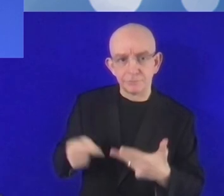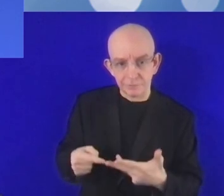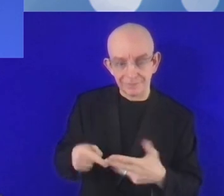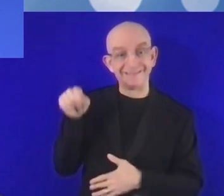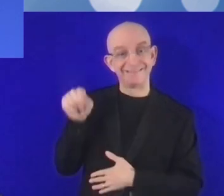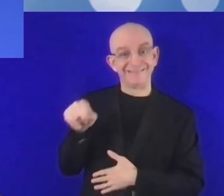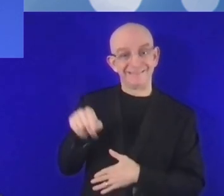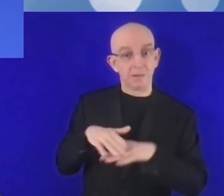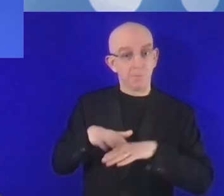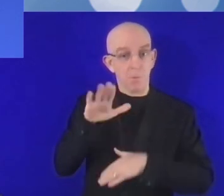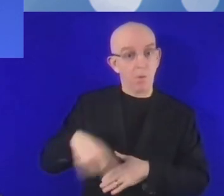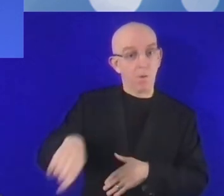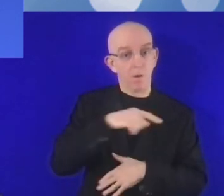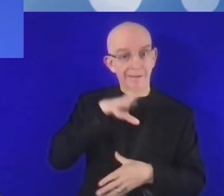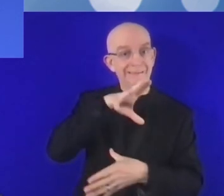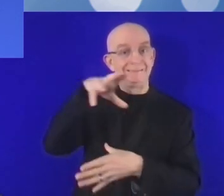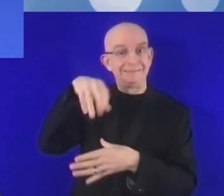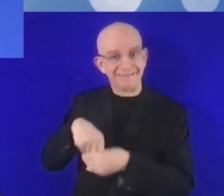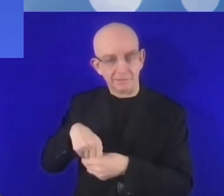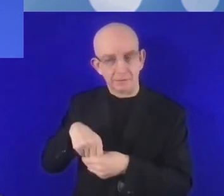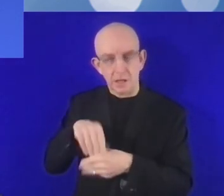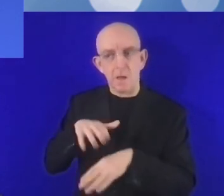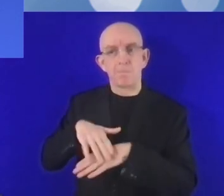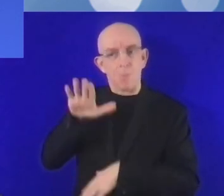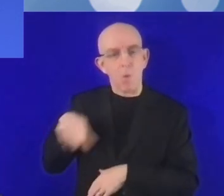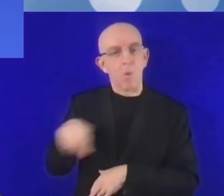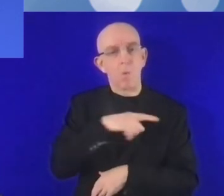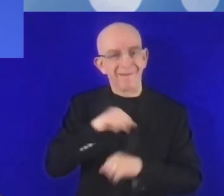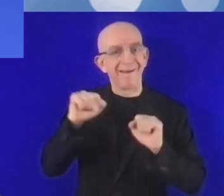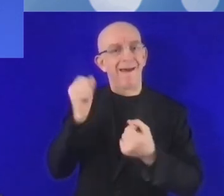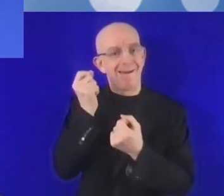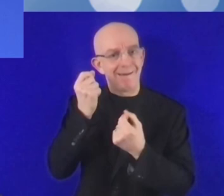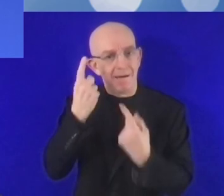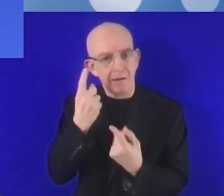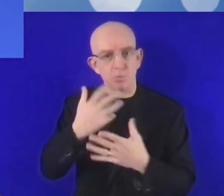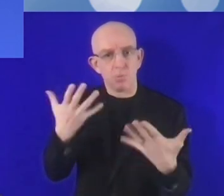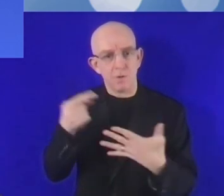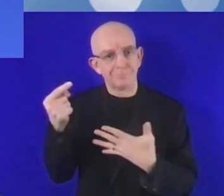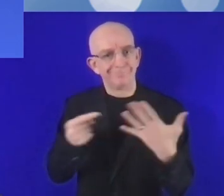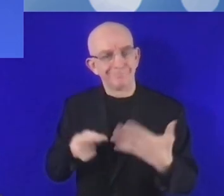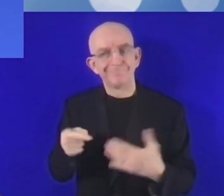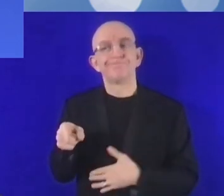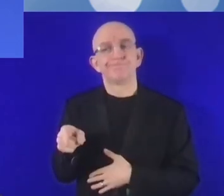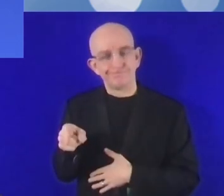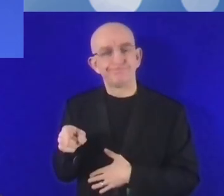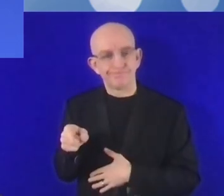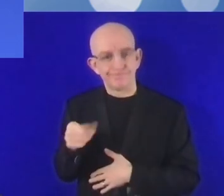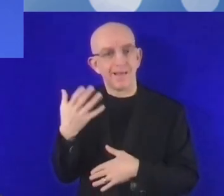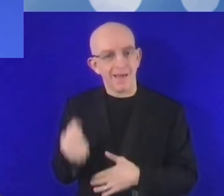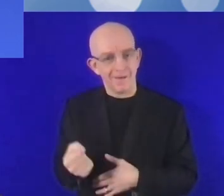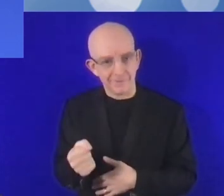我们这方面也都在谈到更多的。第四就是关于网络的安全，包